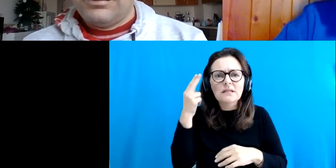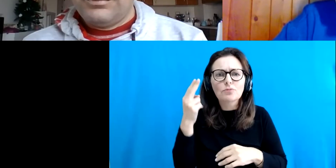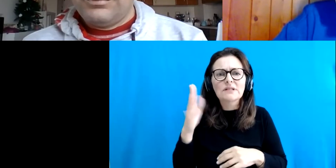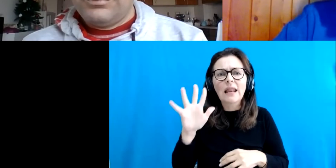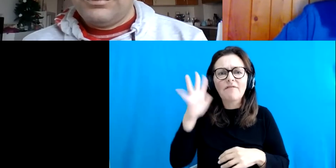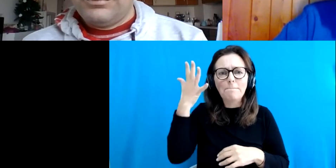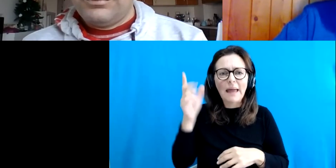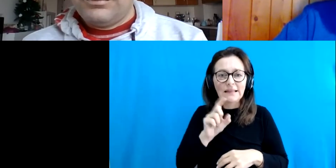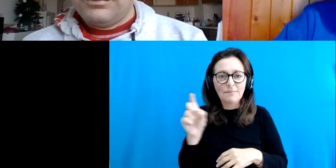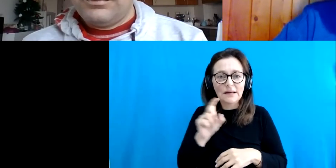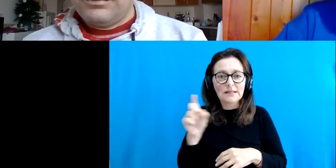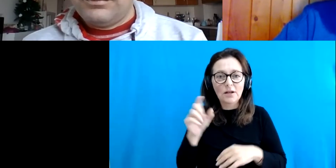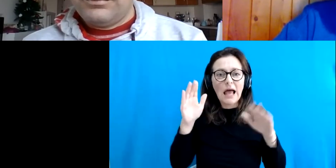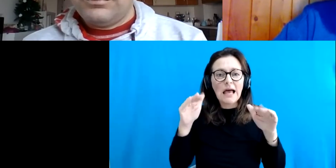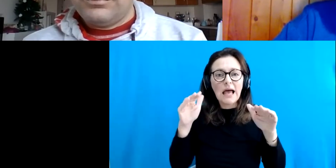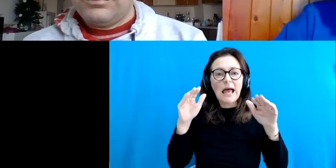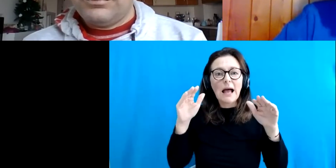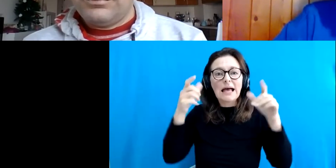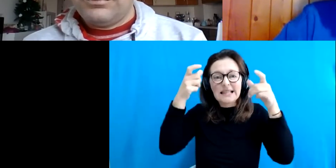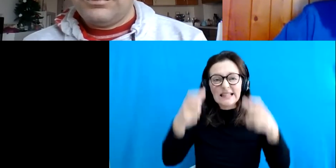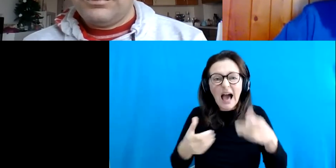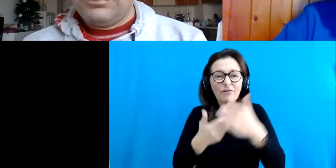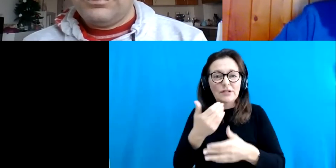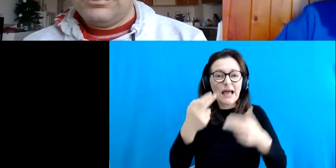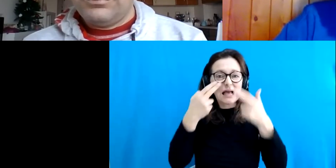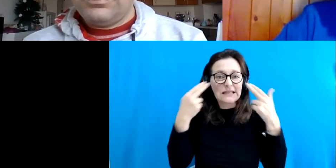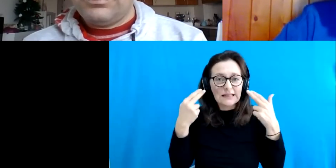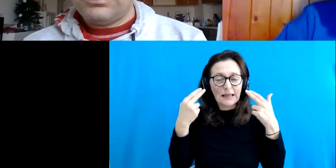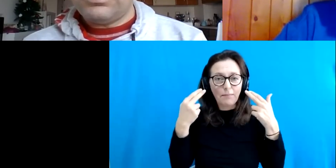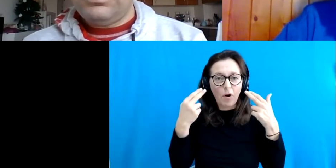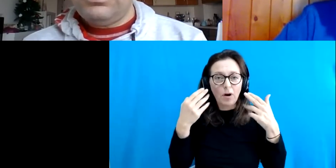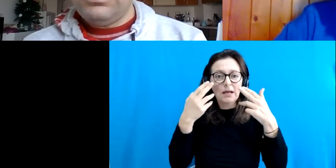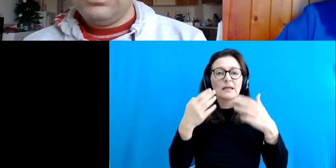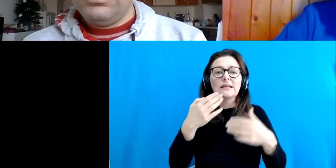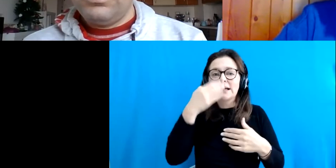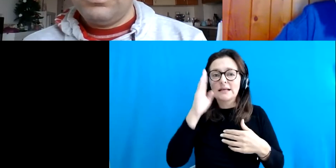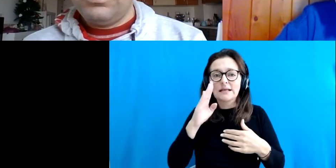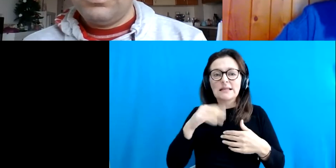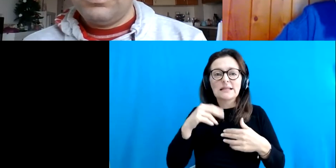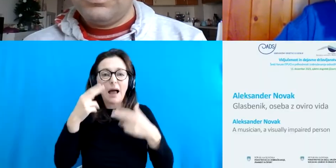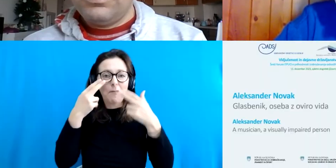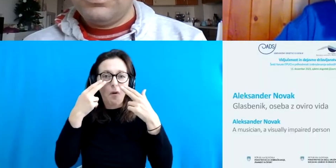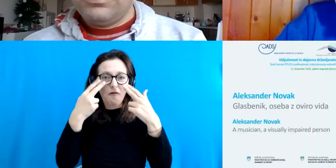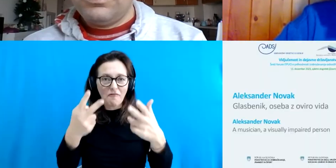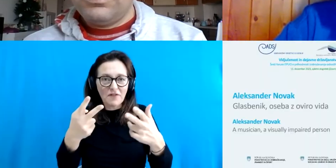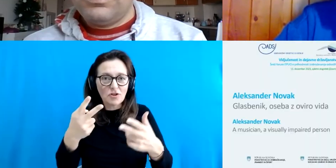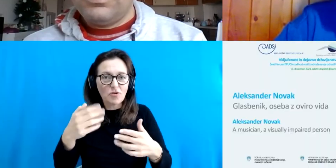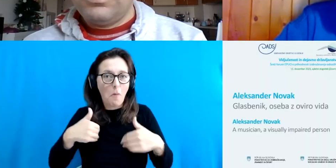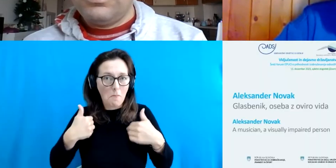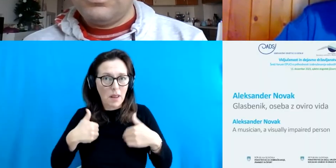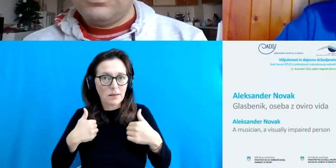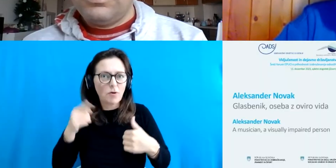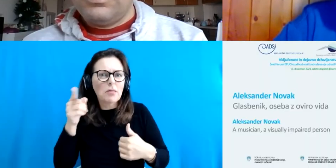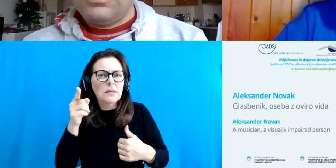razredu Zavoda za slepo in slabovidno mladino. In takrat se prav dobro spomnim, kako si občudoval svojega velikega